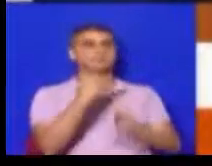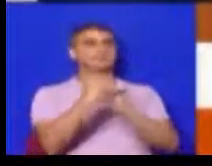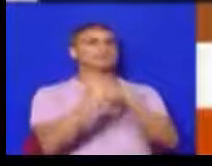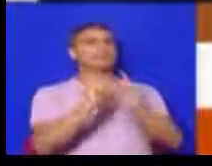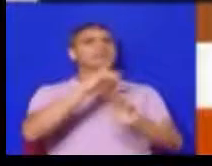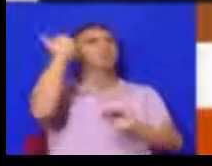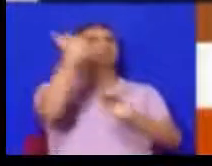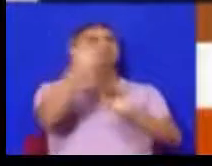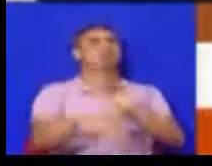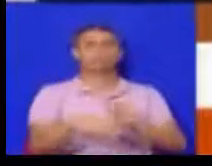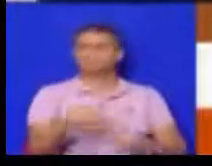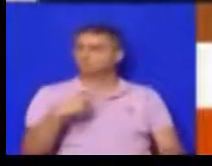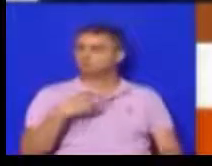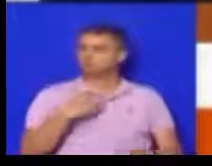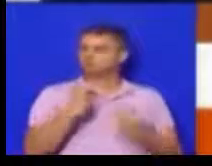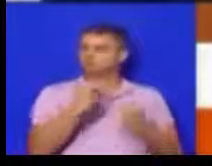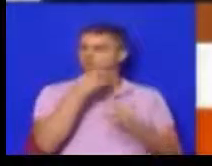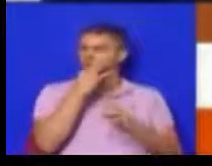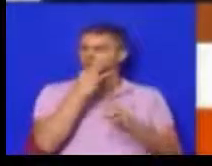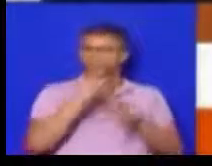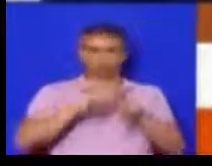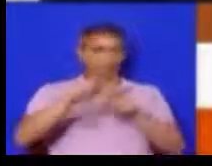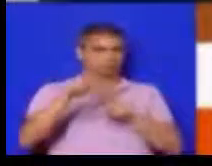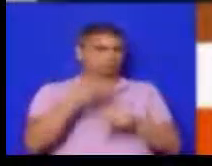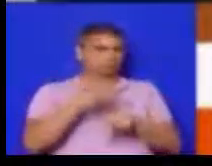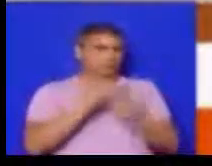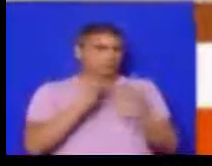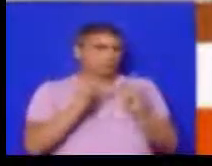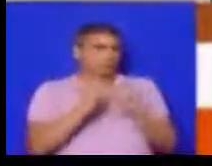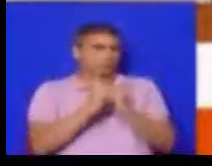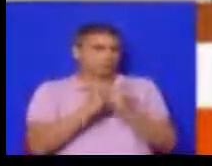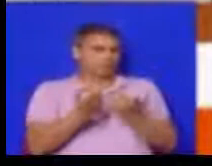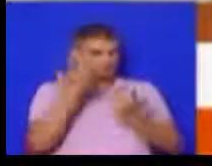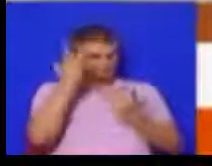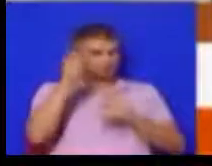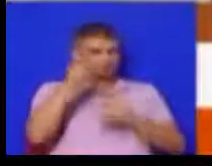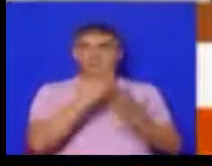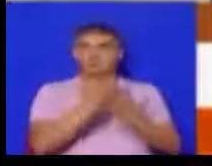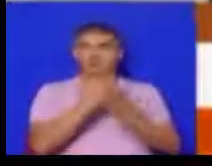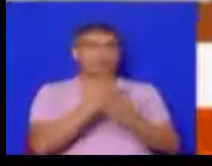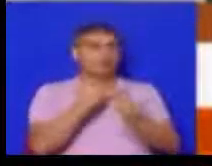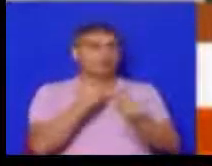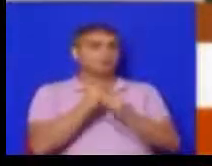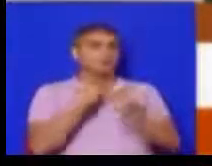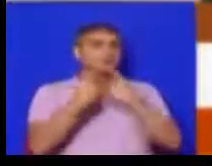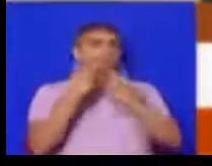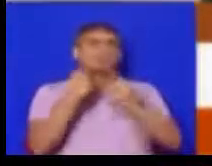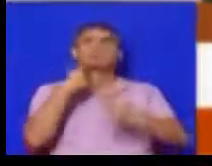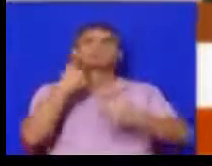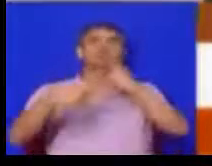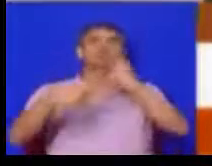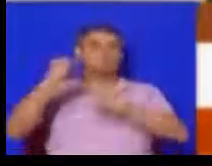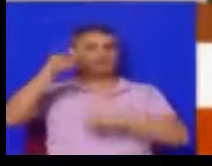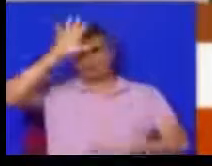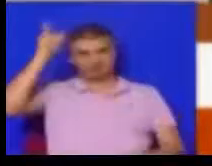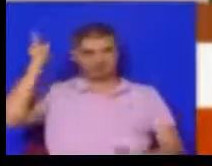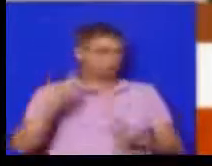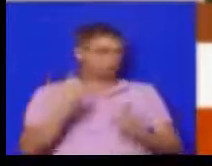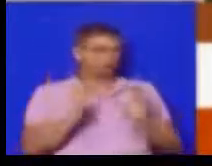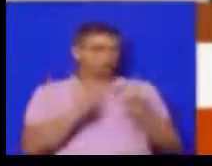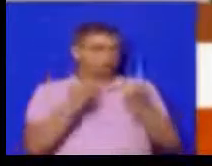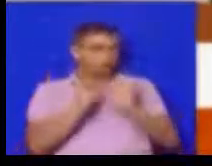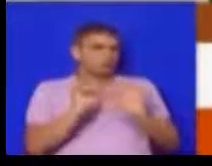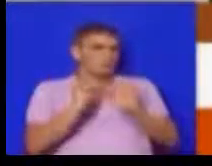אז אני קוטעת אותך לרגע לשאול אותך, 3 חודשים, שזה זמן מאוד קצר, בהתחשב בעובדה שאתה מנהל מסע ומתן של שנים עם האיראנים,